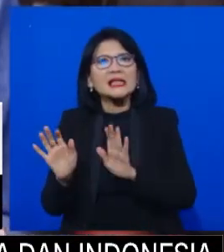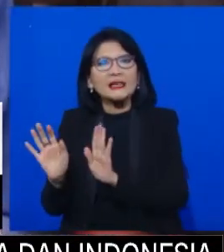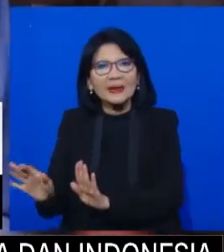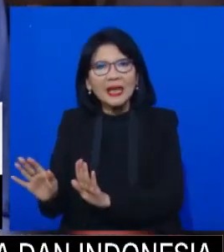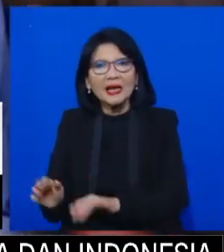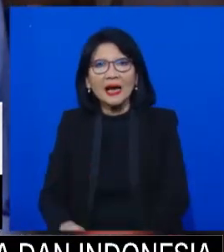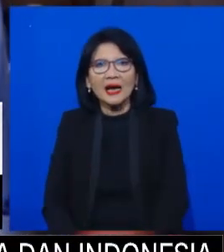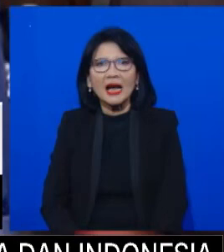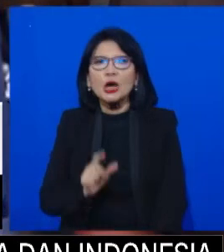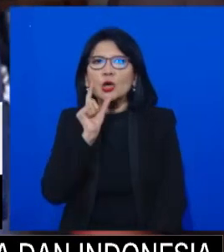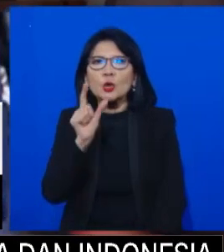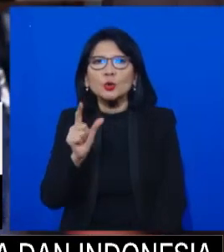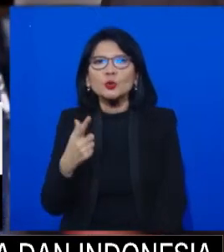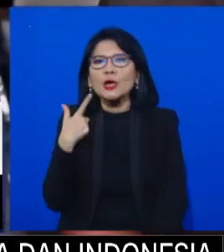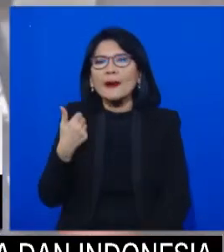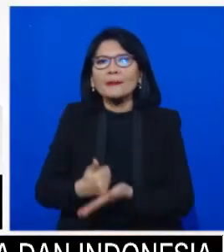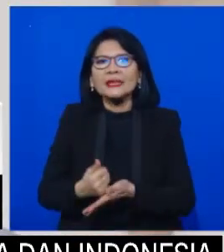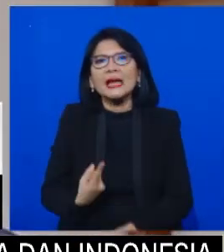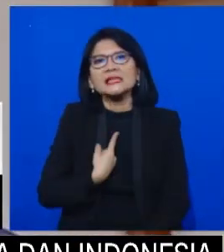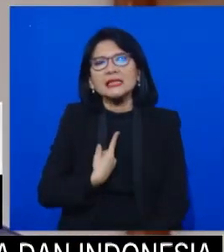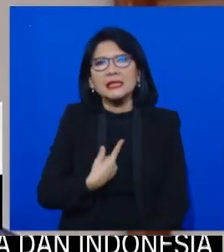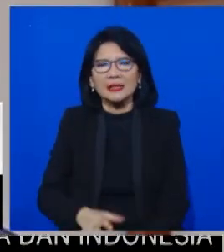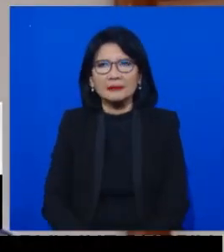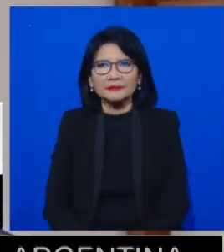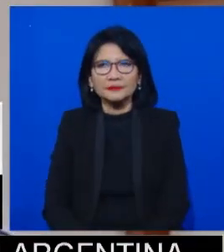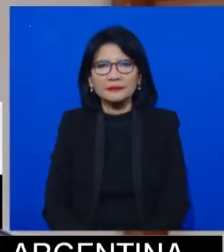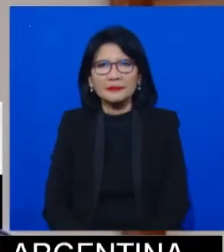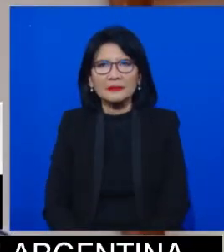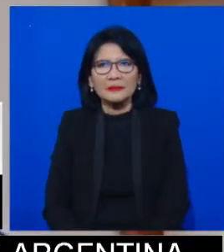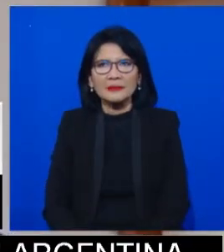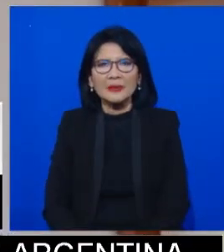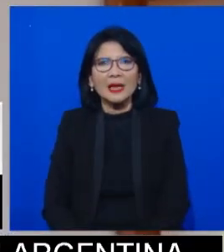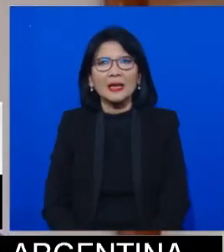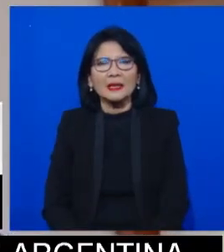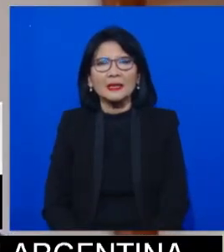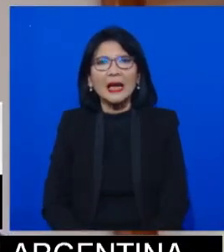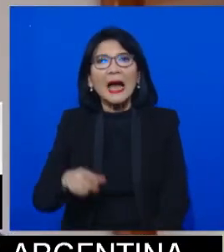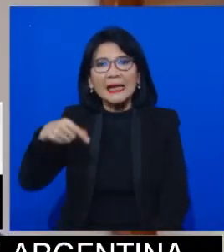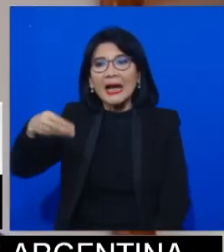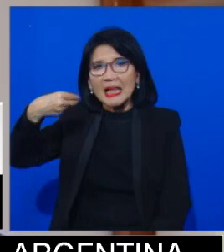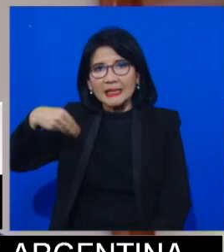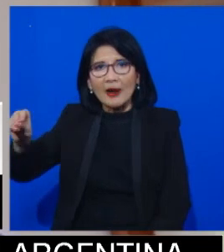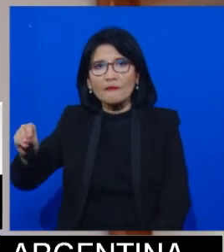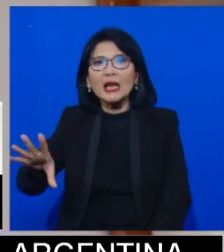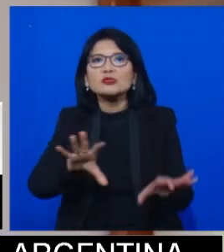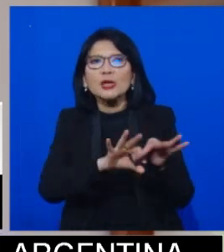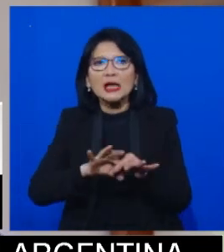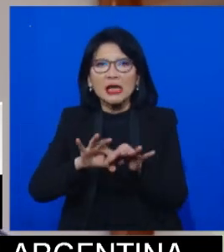yang bersangkutan digunakan uang untuk kepentingan pribadi. Karena memang ini adalah travelnya sudah lama kerja sama dengan